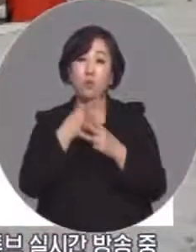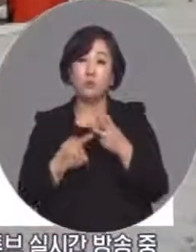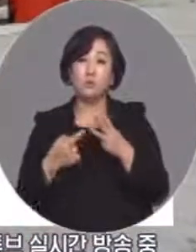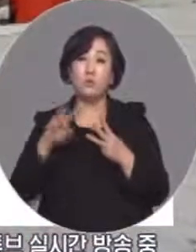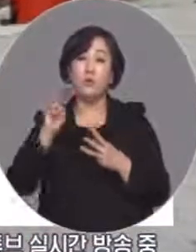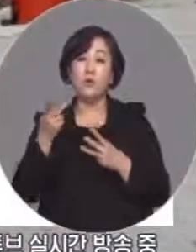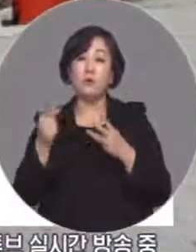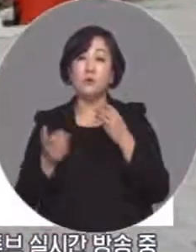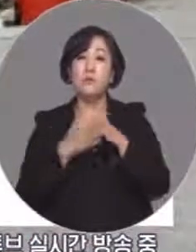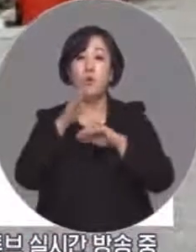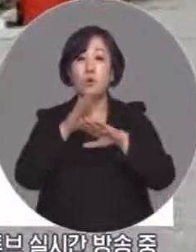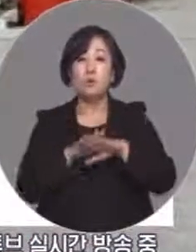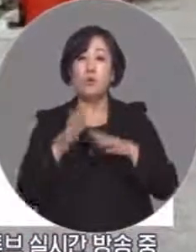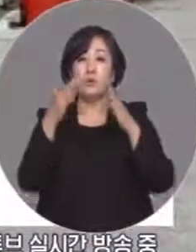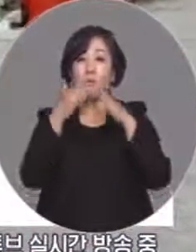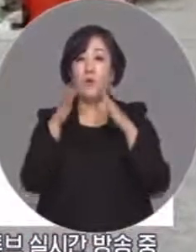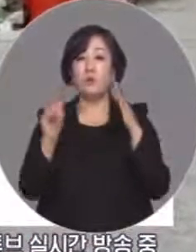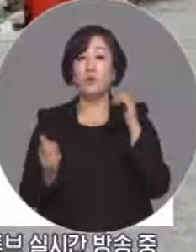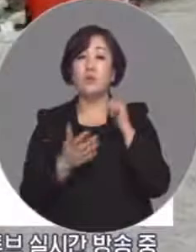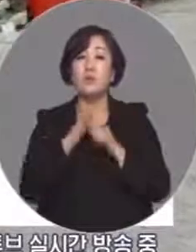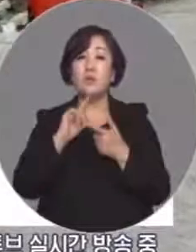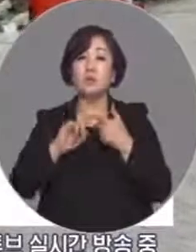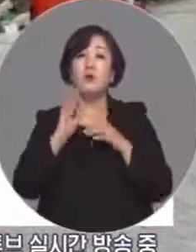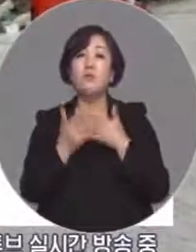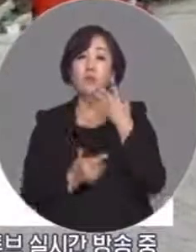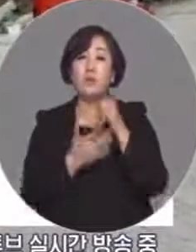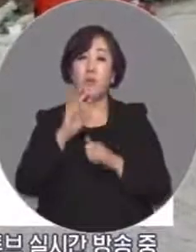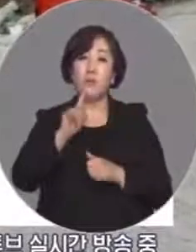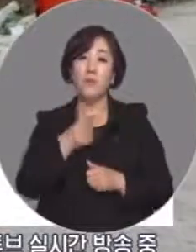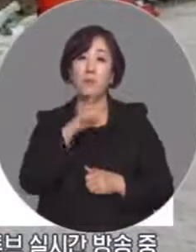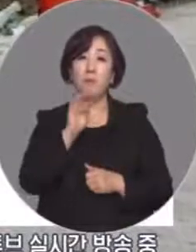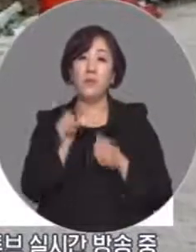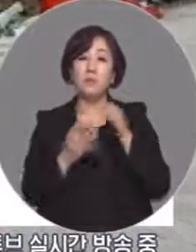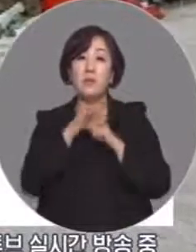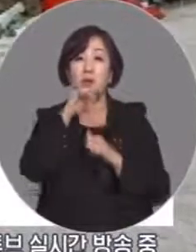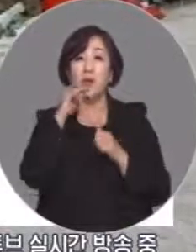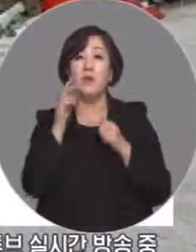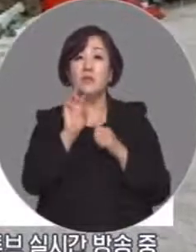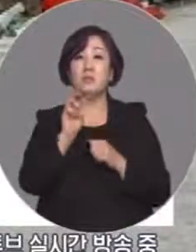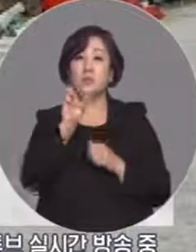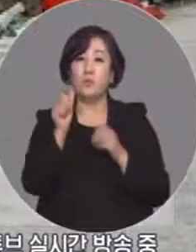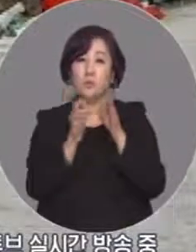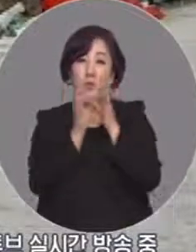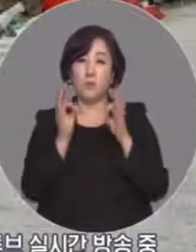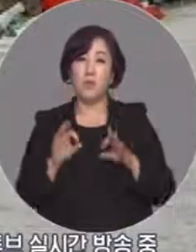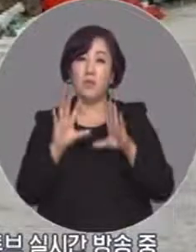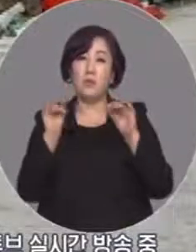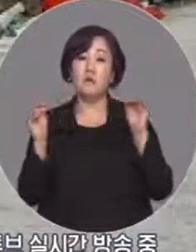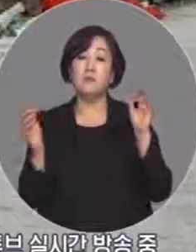한 농막에서 불이 나 소방서 추산 100만 원의 재산 피해를 내고 35분 만에 꺼졌습니다.